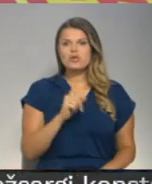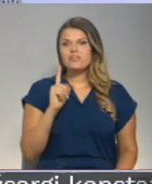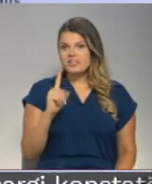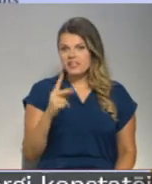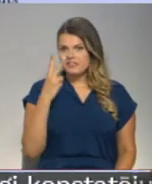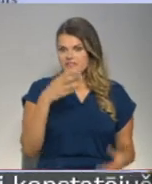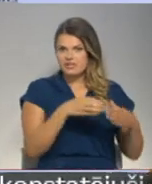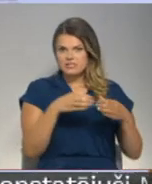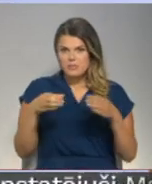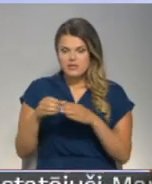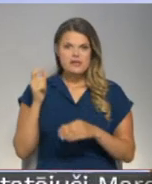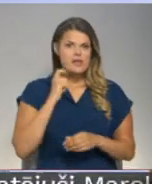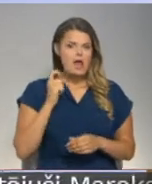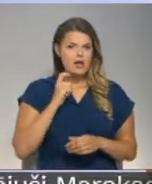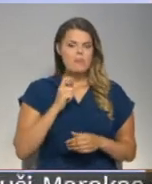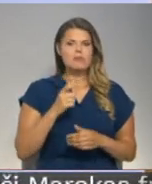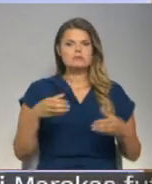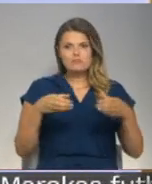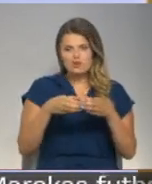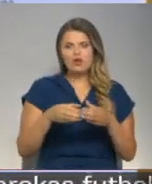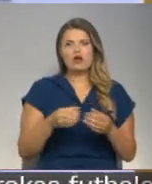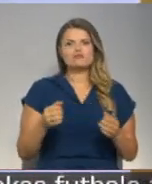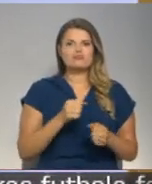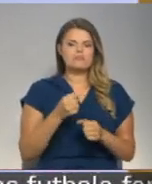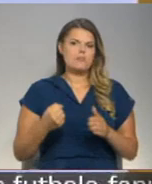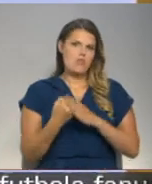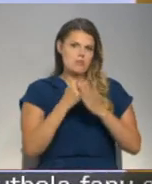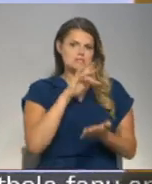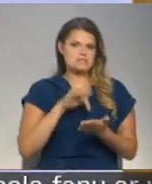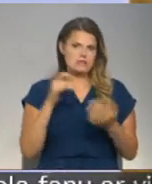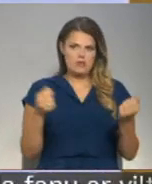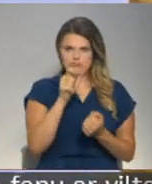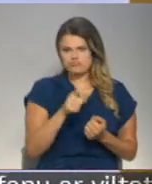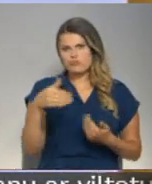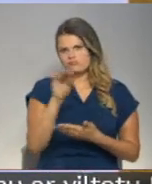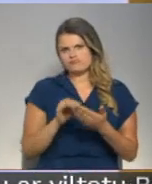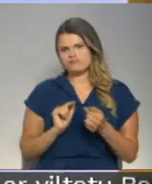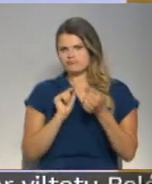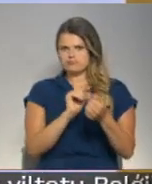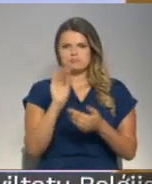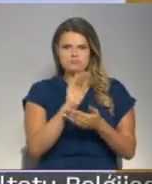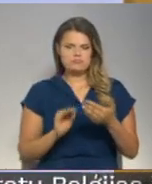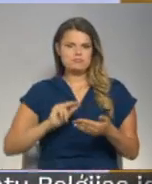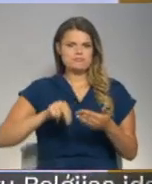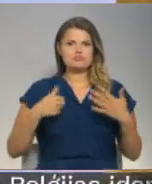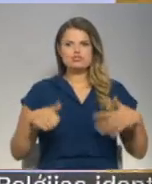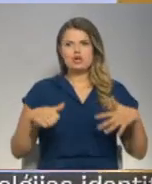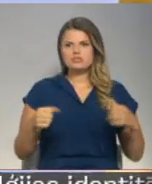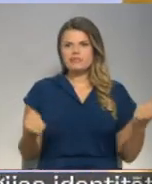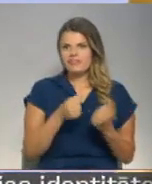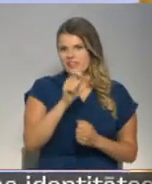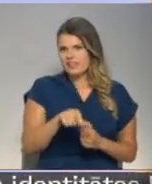brigādes. Jēkabpils brigāžu atbalsta centra darbinieki jau uzrakstījuši protesta vēstuli. Pret šādu ieceri parakstījušies vairāk nekā 60